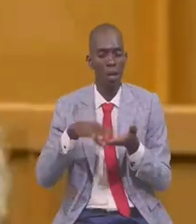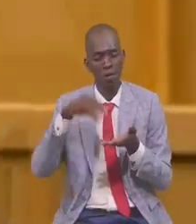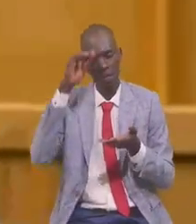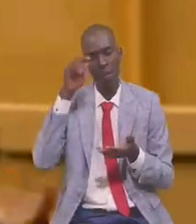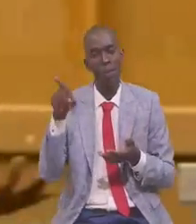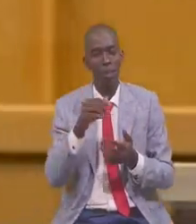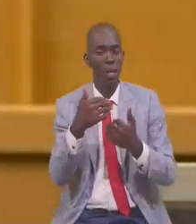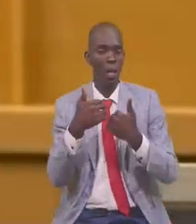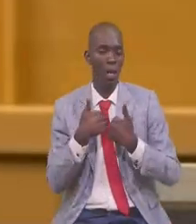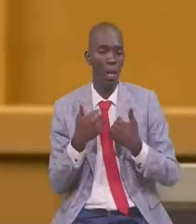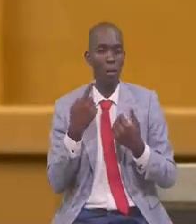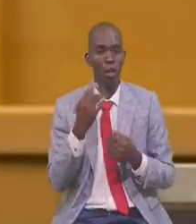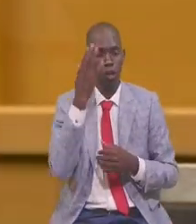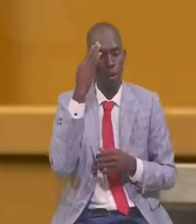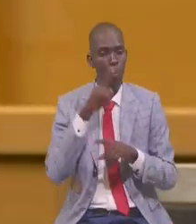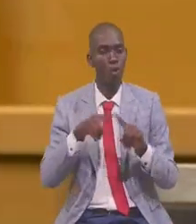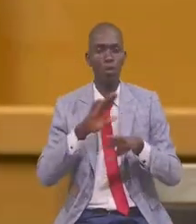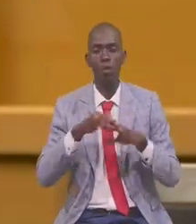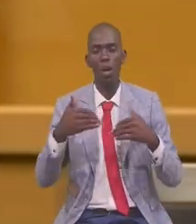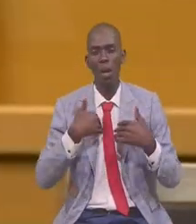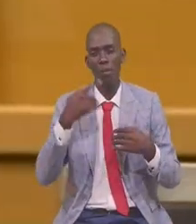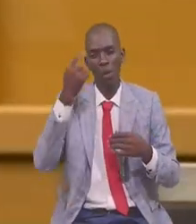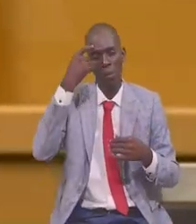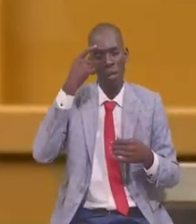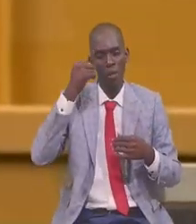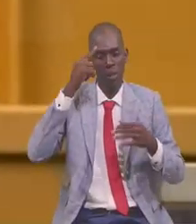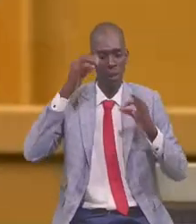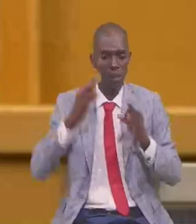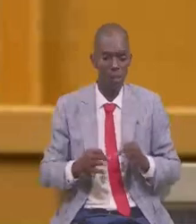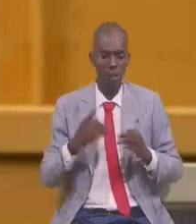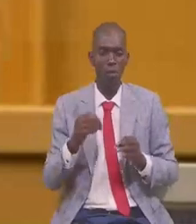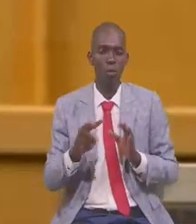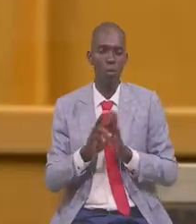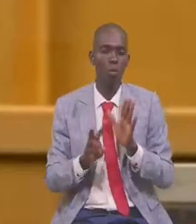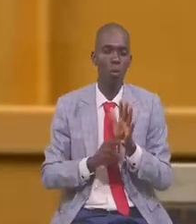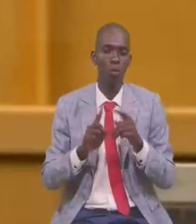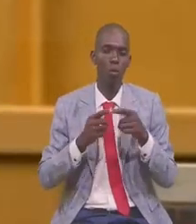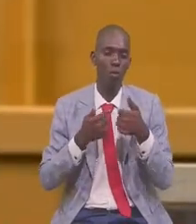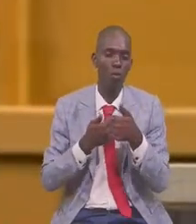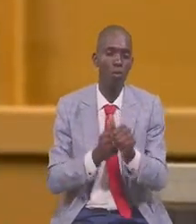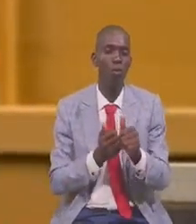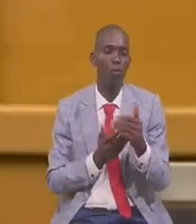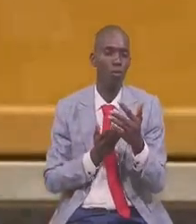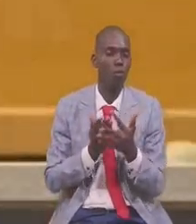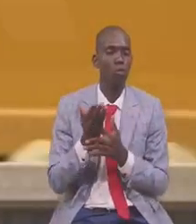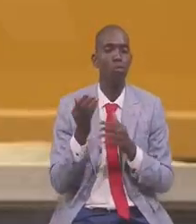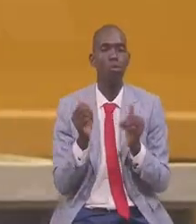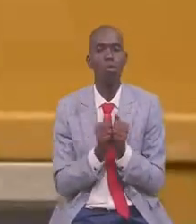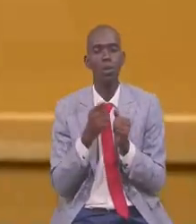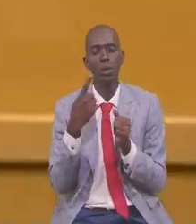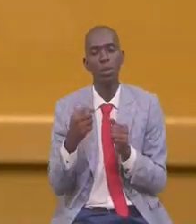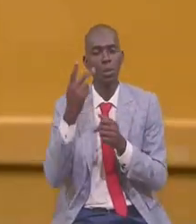Ils avaient la connaissance, mais vous n'avez pas la pensée, la décision, la volonté de suivre avec le